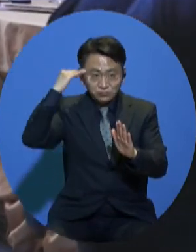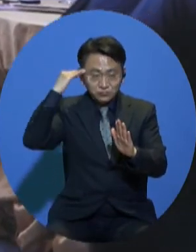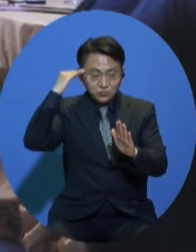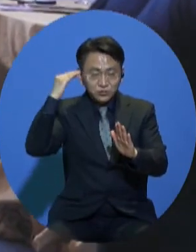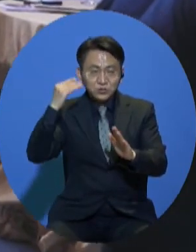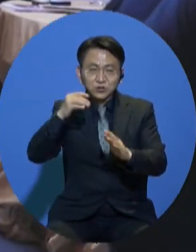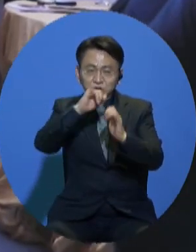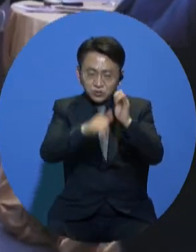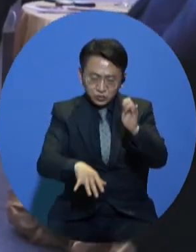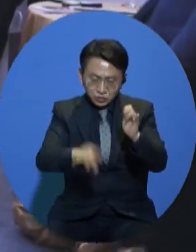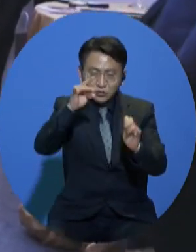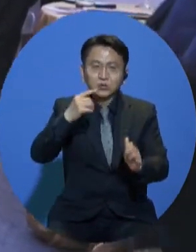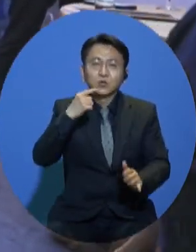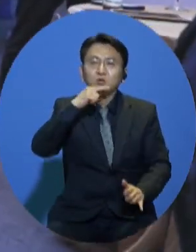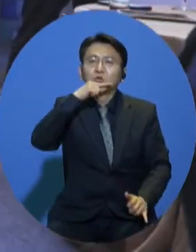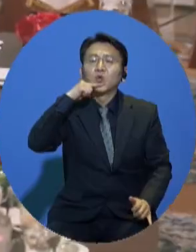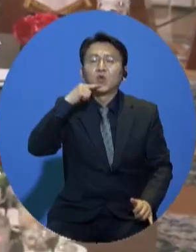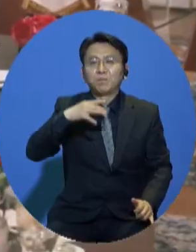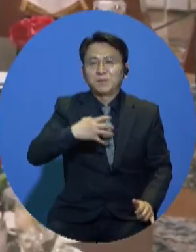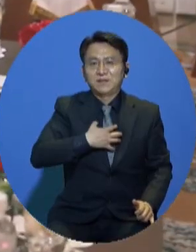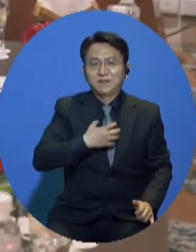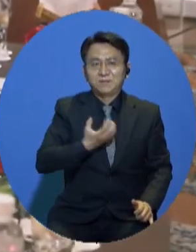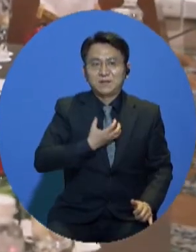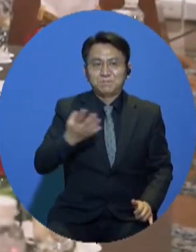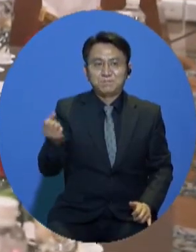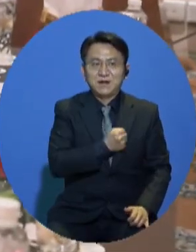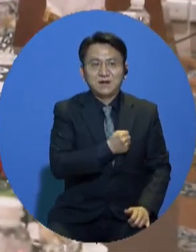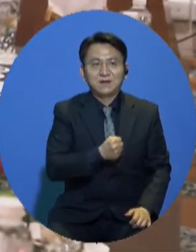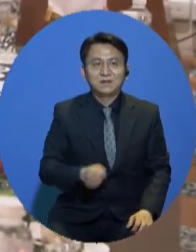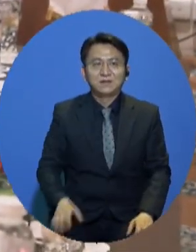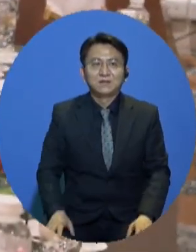최초로 동메달도 획득하였습니다.